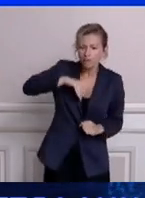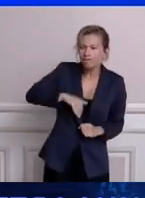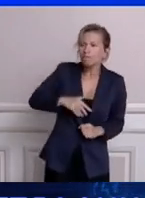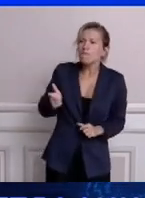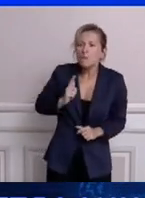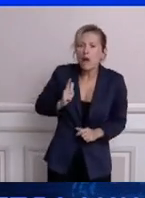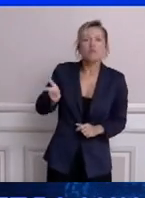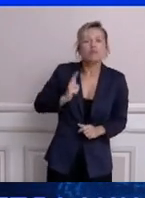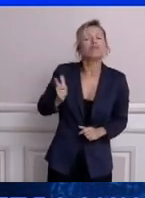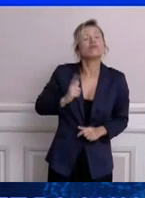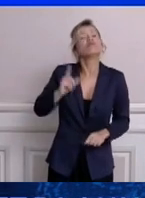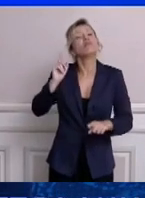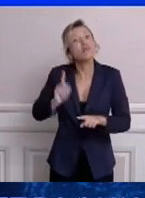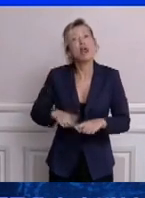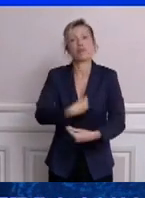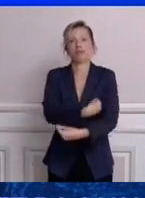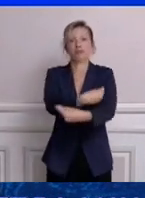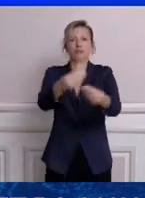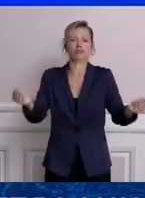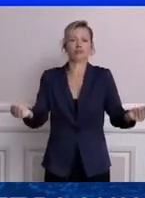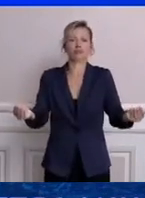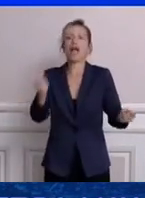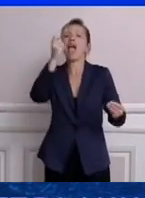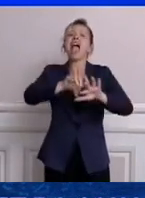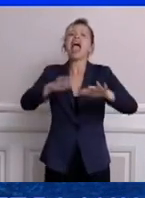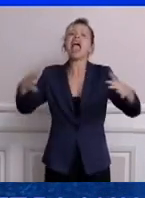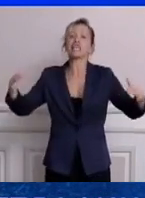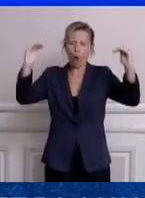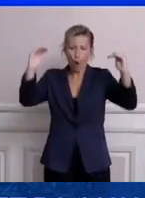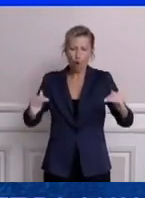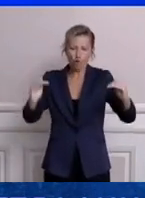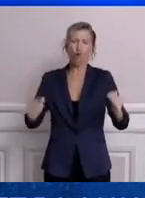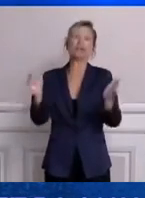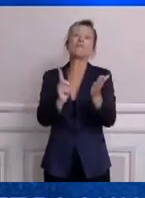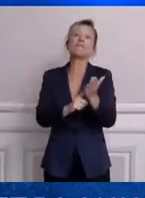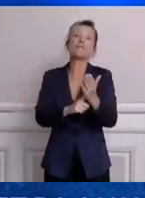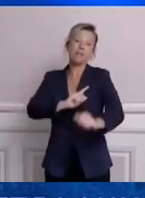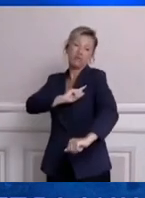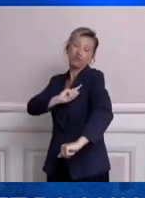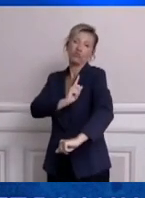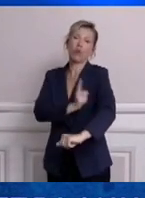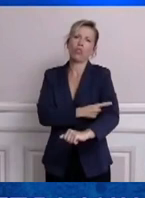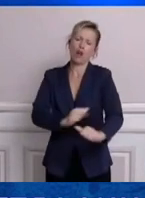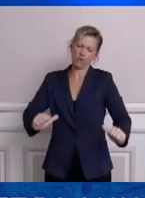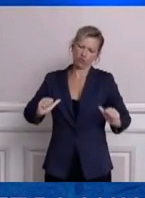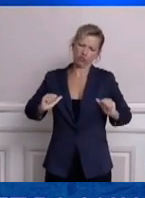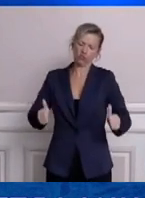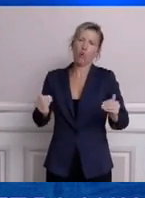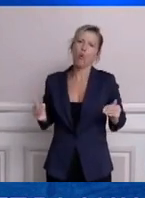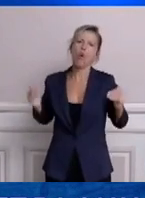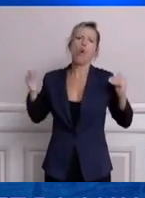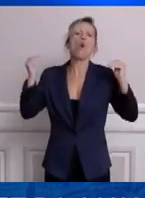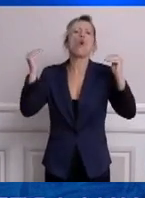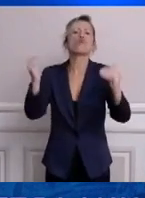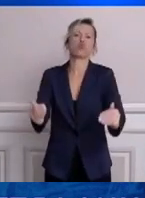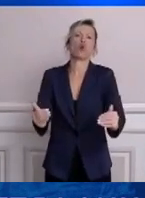περισσότερα. Αν κάτι χρειάζεται σήμερα το Βόρειο Αιγαίο, είναι νέα δυναμική. Είναι το όραμα του σχηματισμού που μαζί